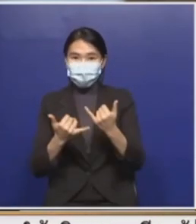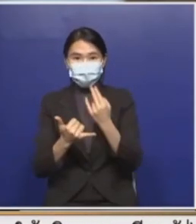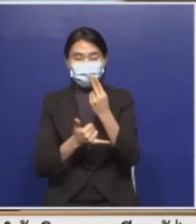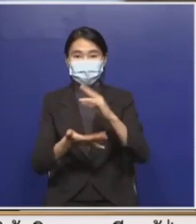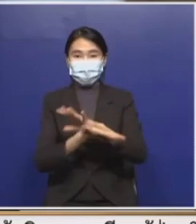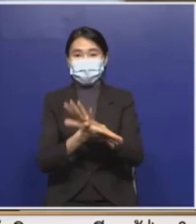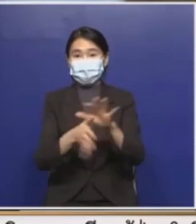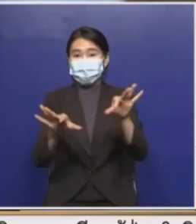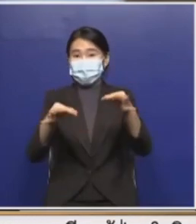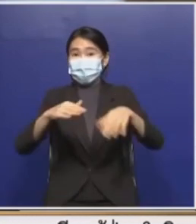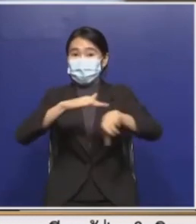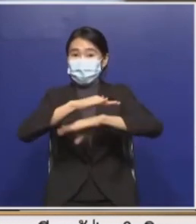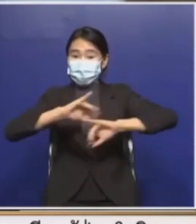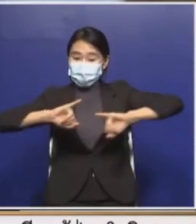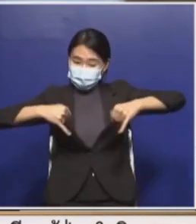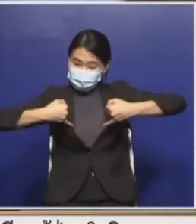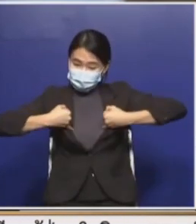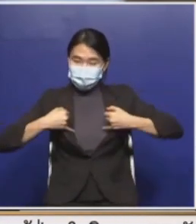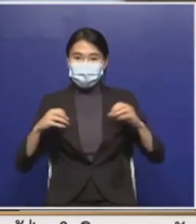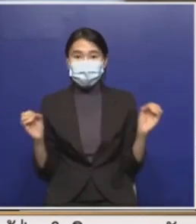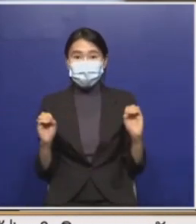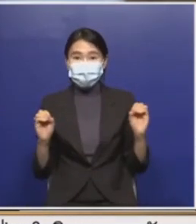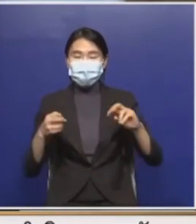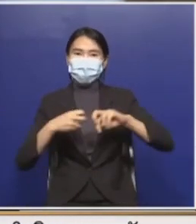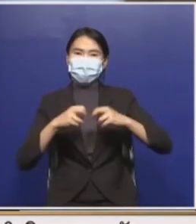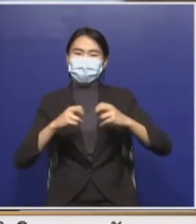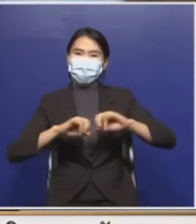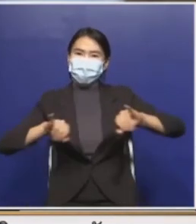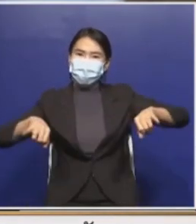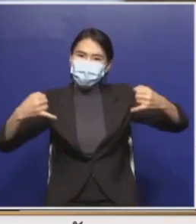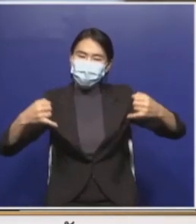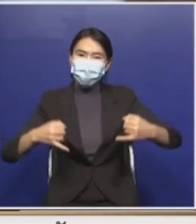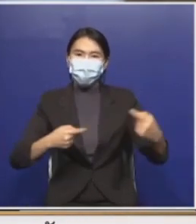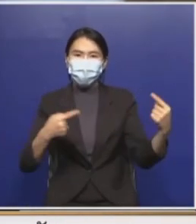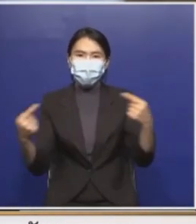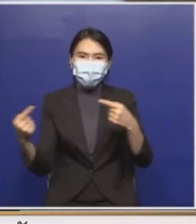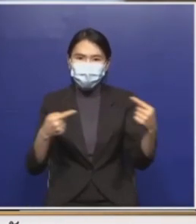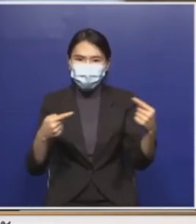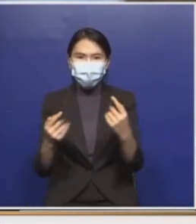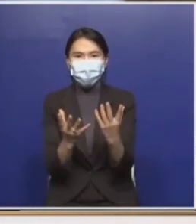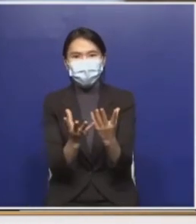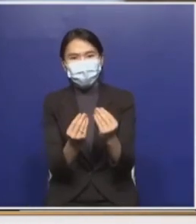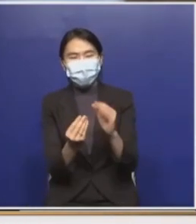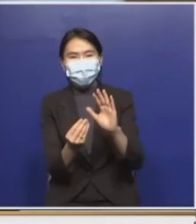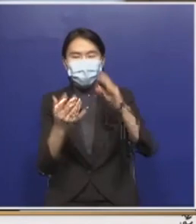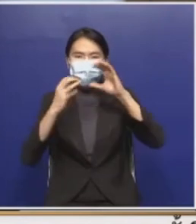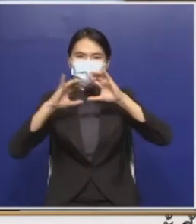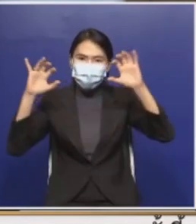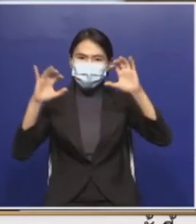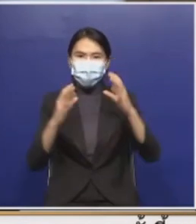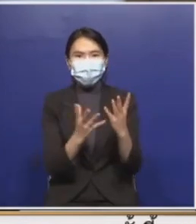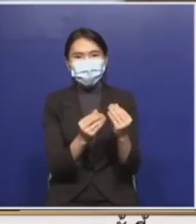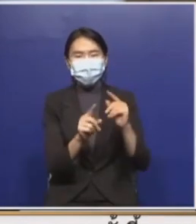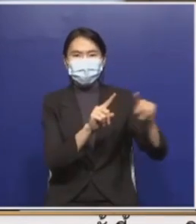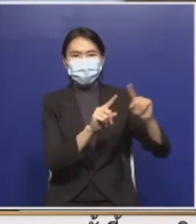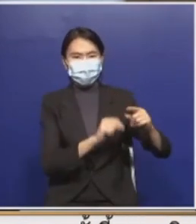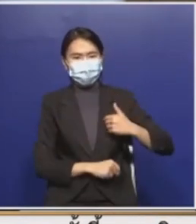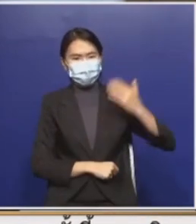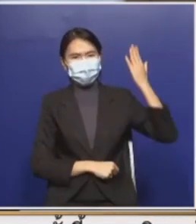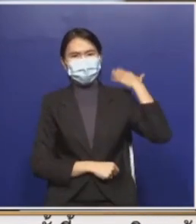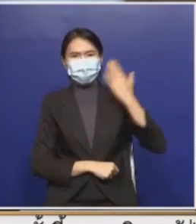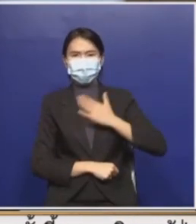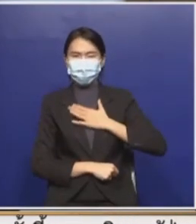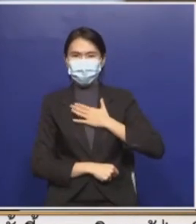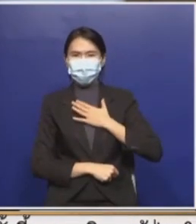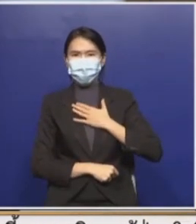ยังมีปัญหาโต้แย้งเรื่องสิทธิ์โต้แย้งกับที่ดินของรัฐซึ่งผมได้อภิปรายในงบประ